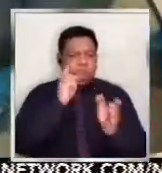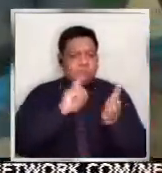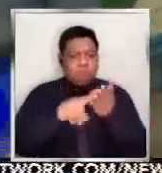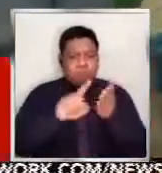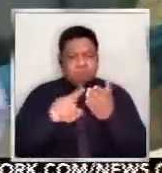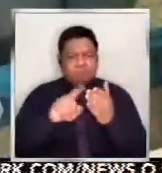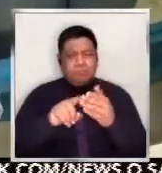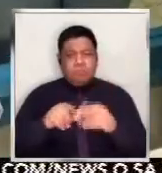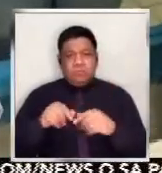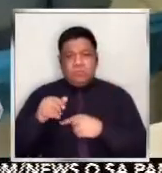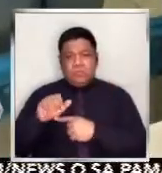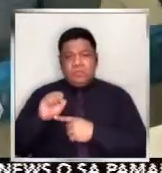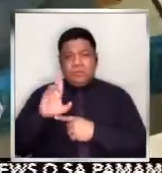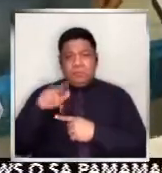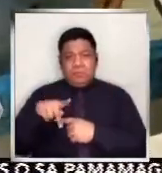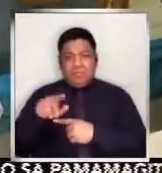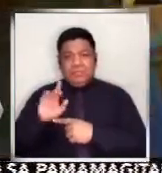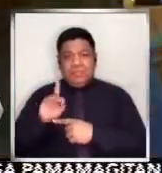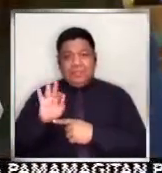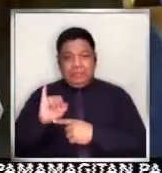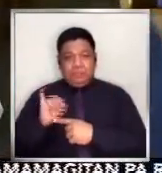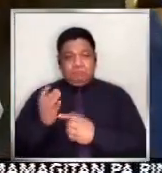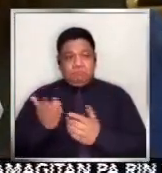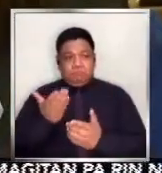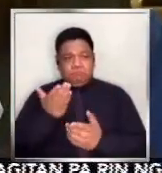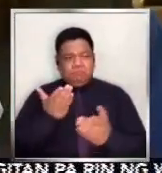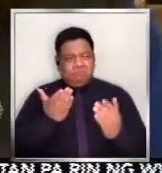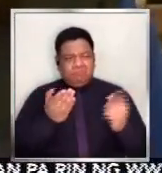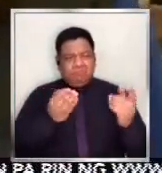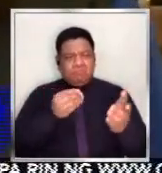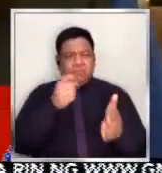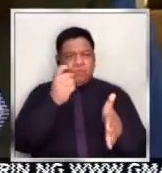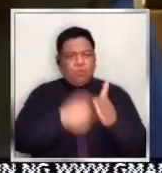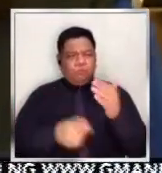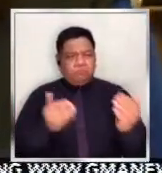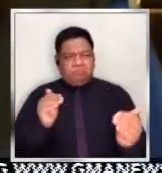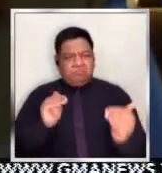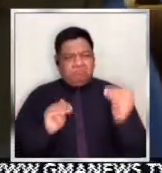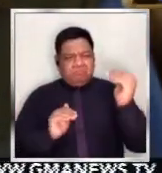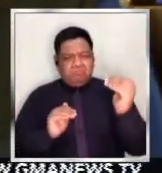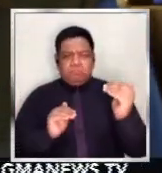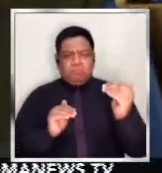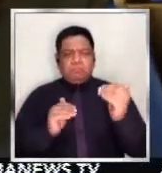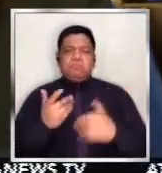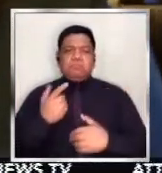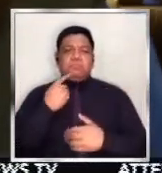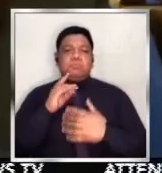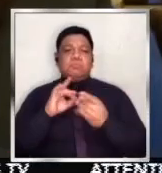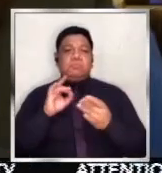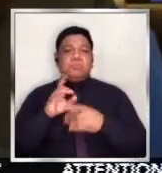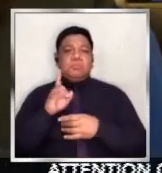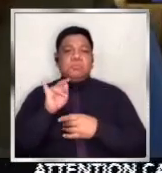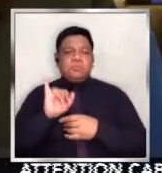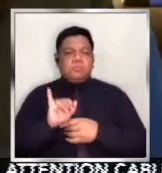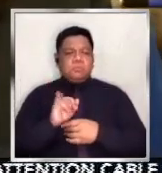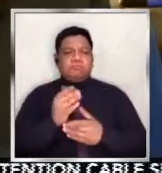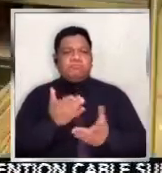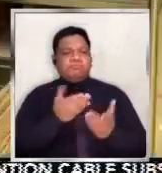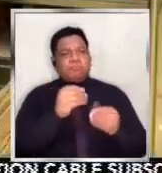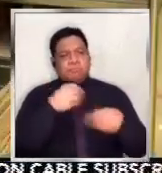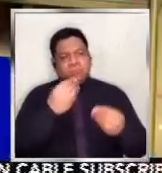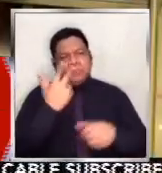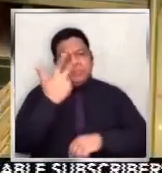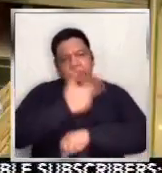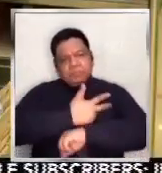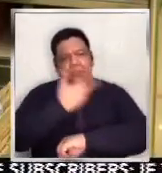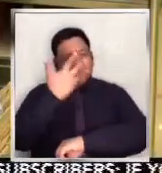presyo. We'll give them siguro mga 3 to 5 days para matapos nila lahat yung adjustments na kailangan nila gawin.